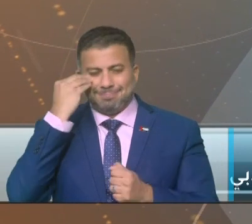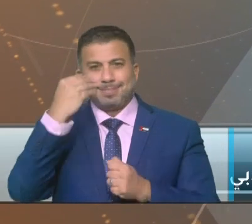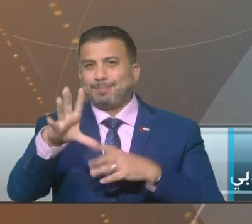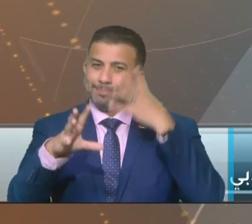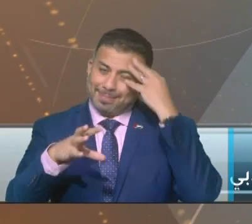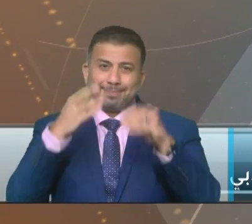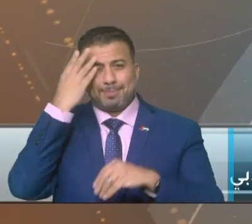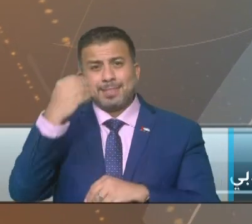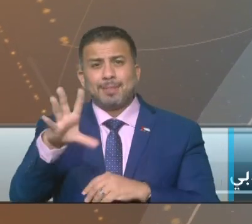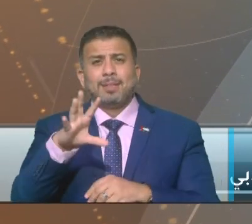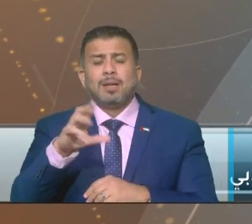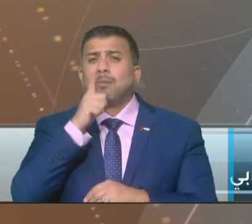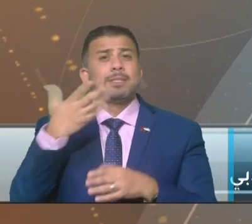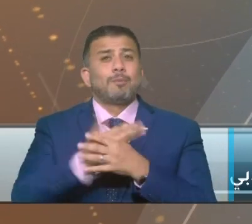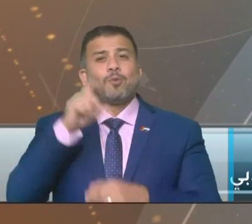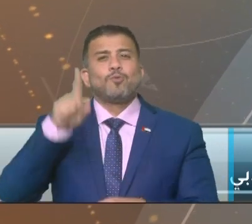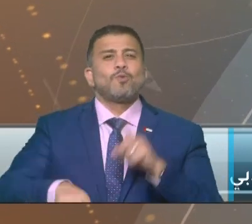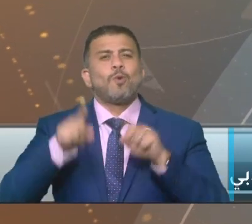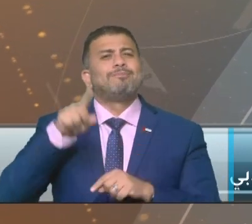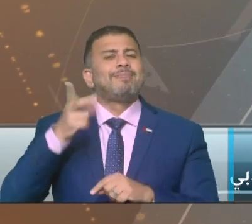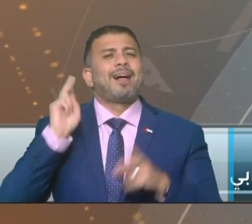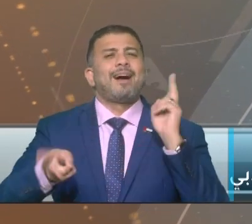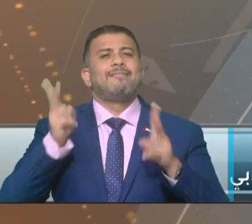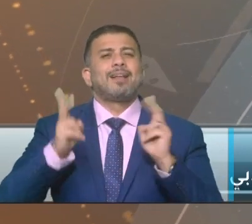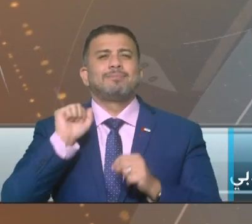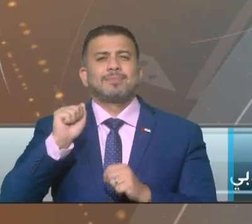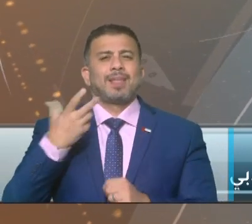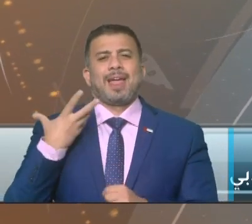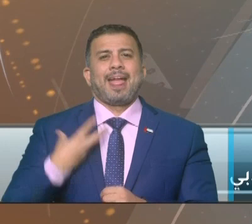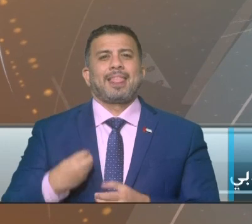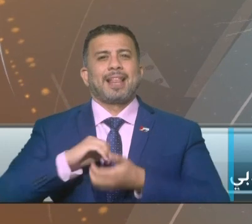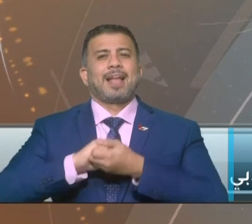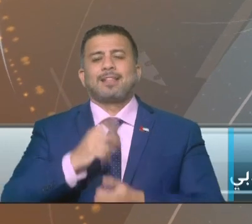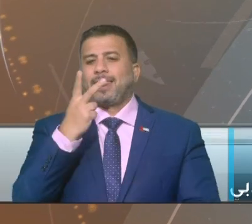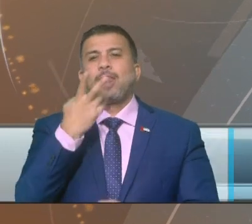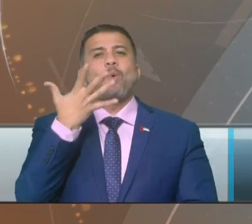مختلف الجنسيات وذلك بمناسبه احتفاله الدوله بعيد الاتحاد الاني